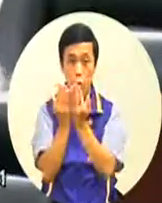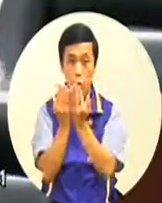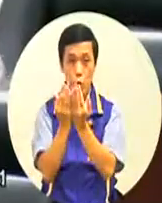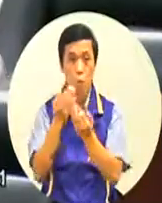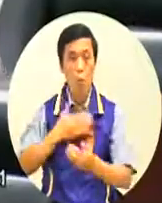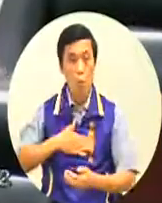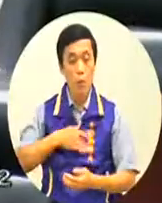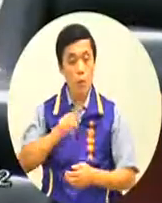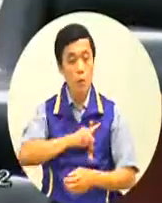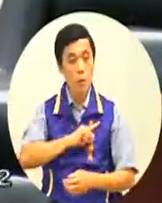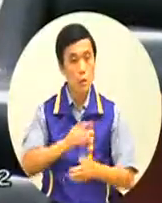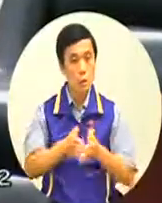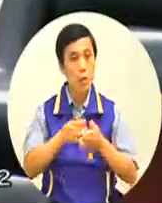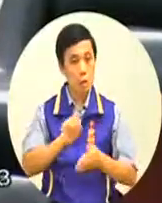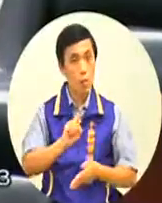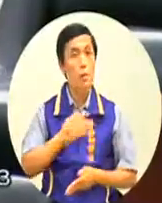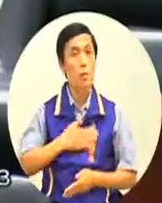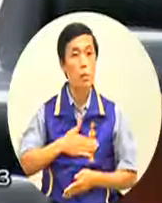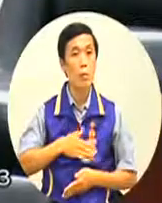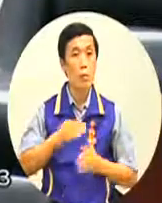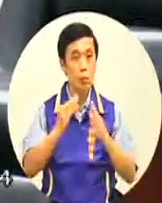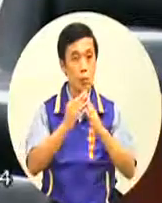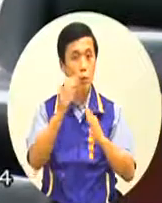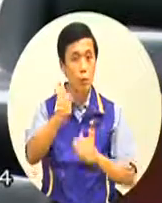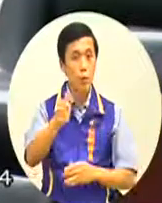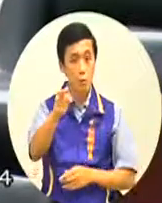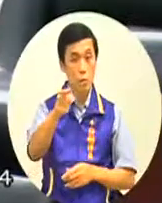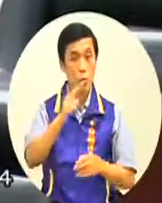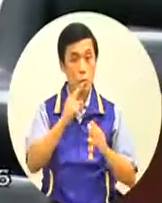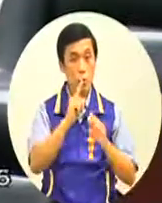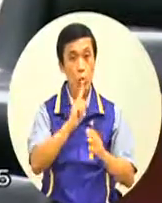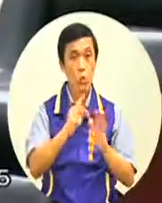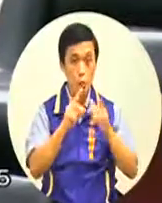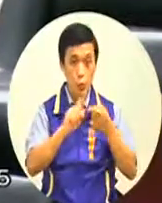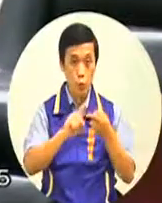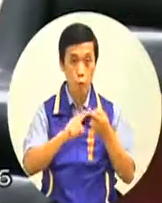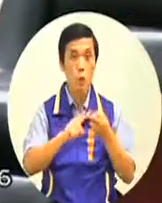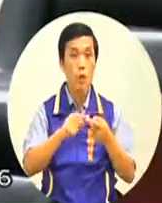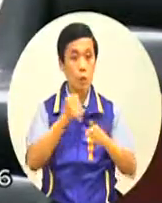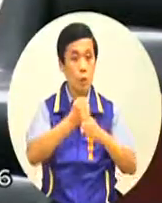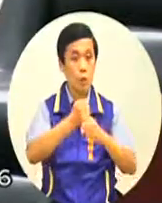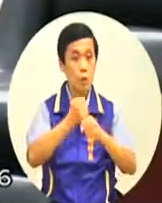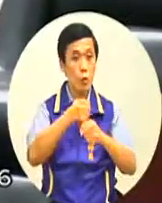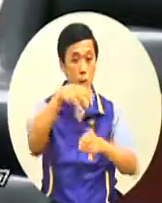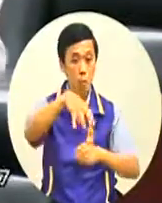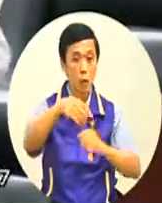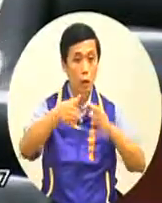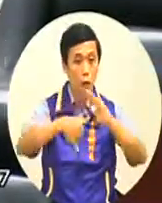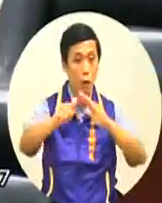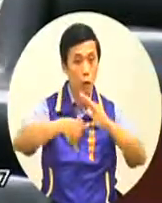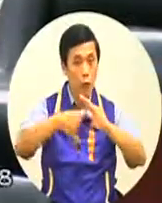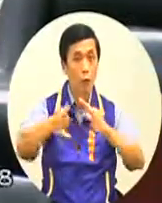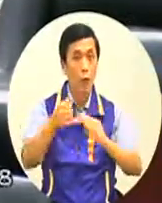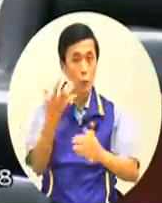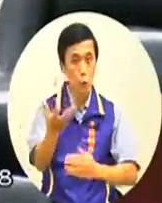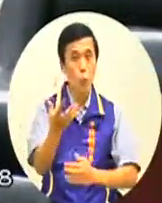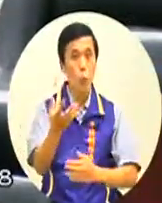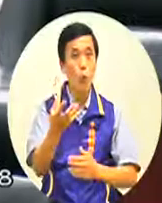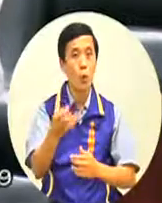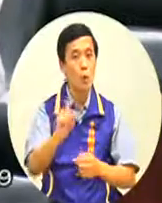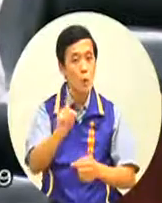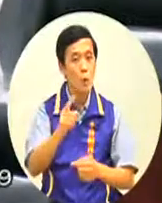么。所以其实刚刚局长也提的没错，进进出出职场的频率很高，然后什么是他们要的其实不是那么清楚的状况。其